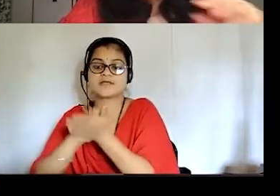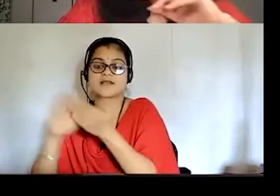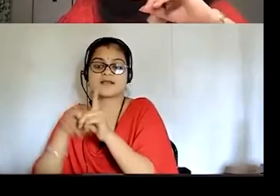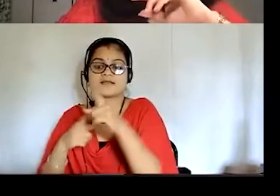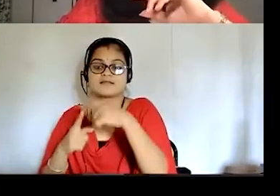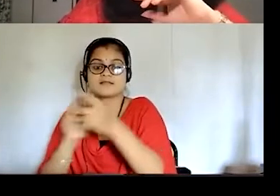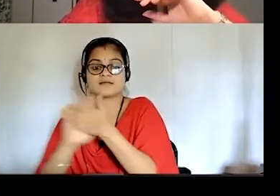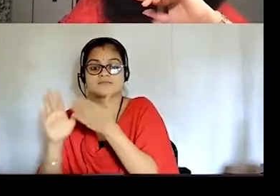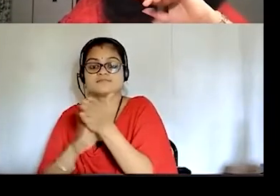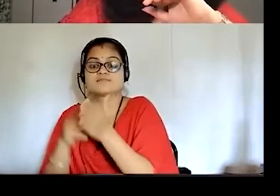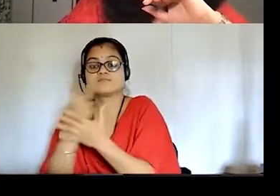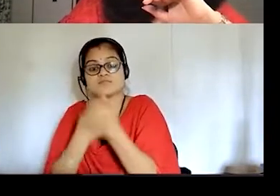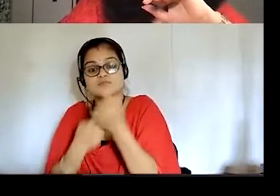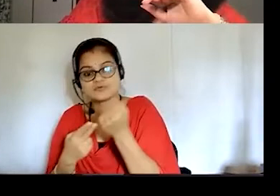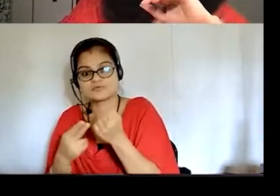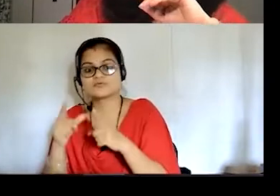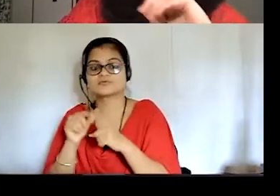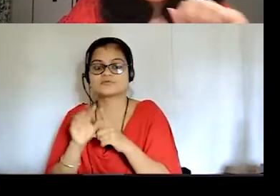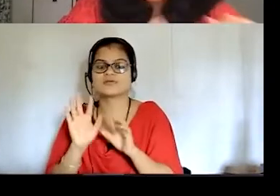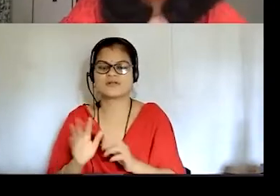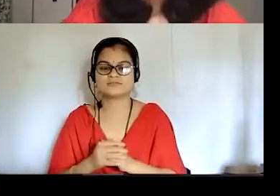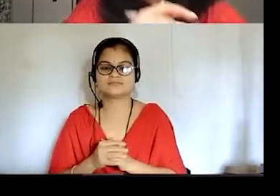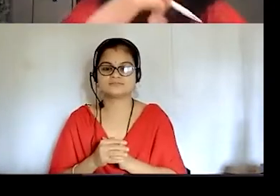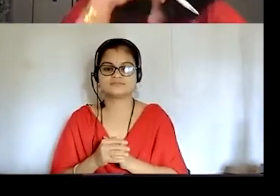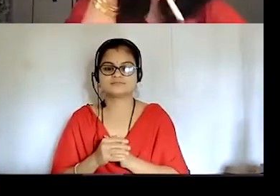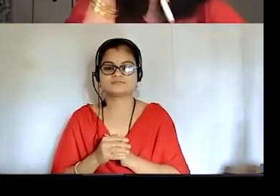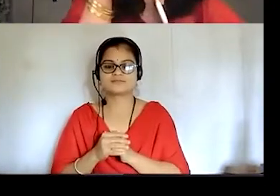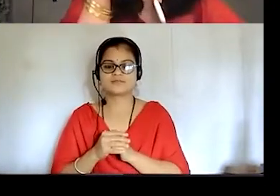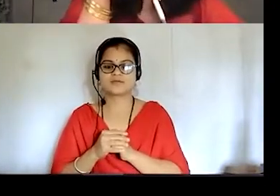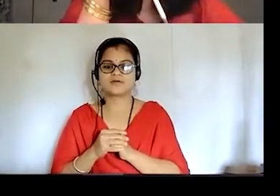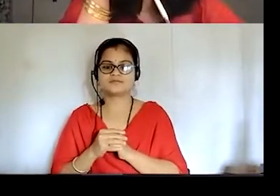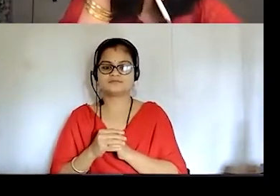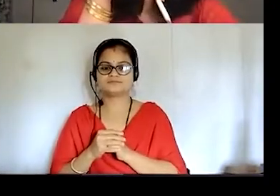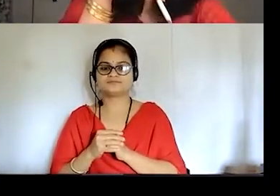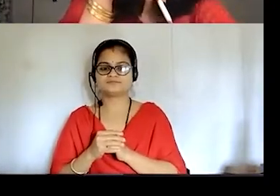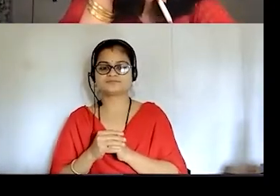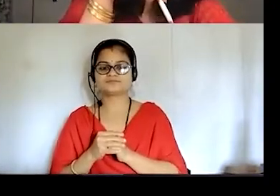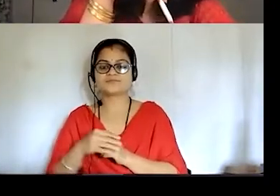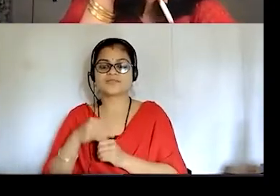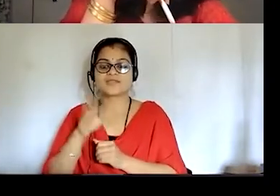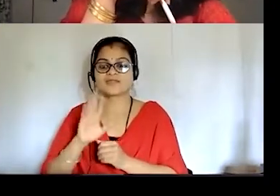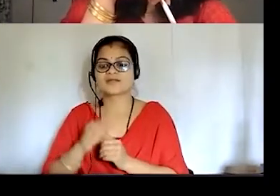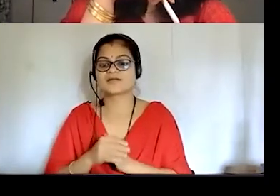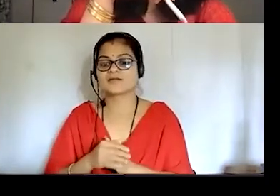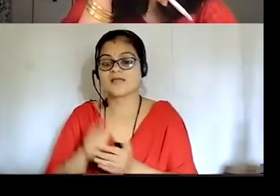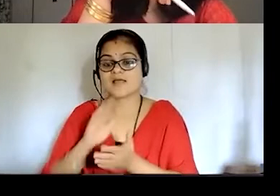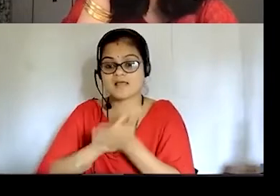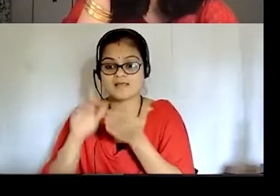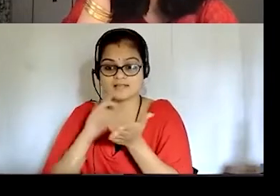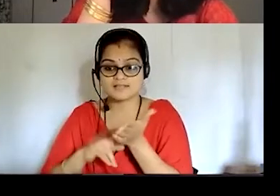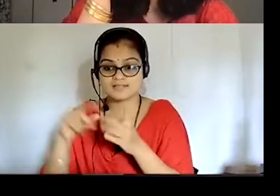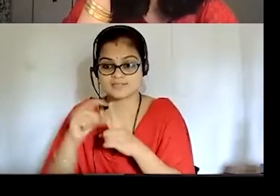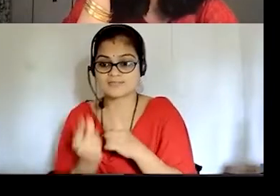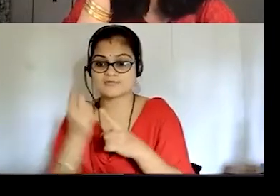तो सावरे के रंग राची में तो सावरे के